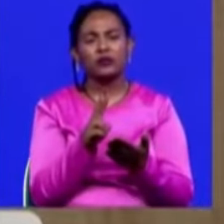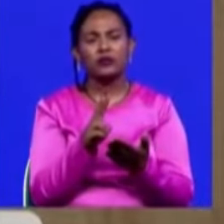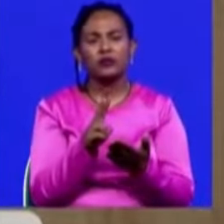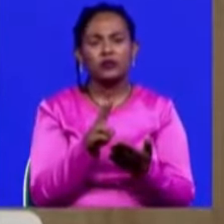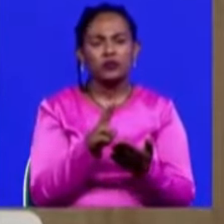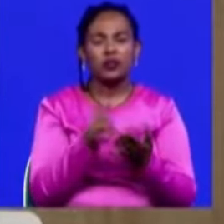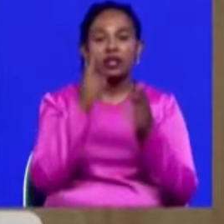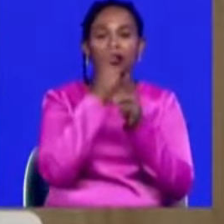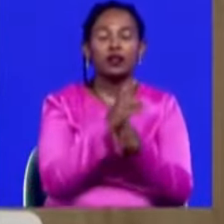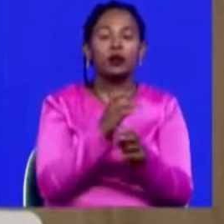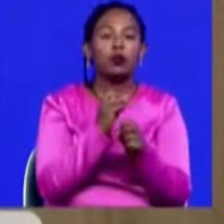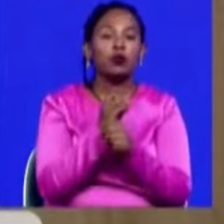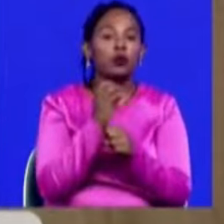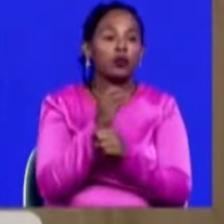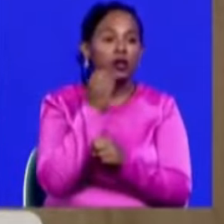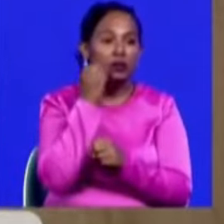የተከበረው ምክር ቤት